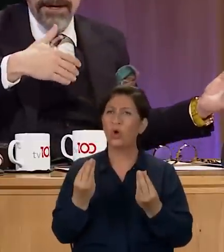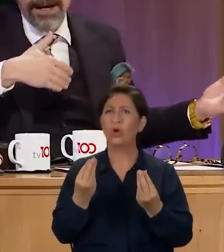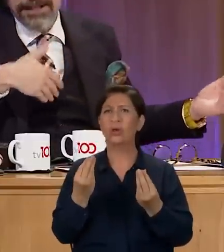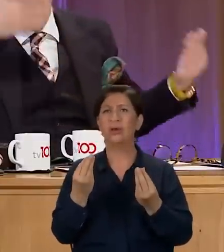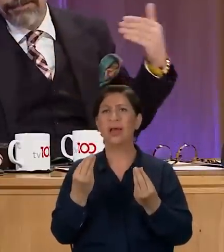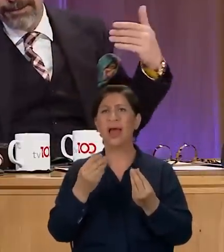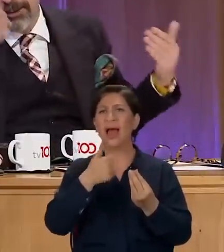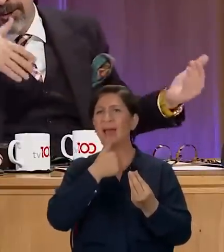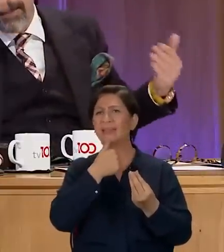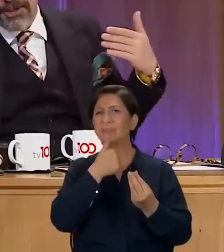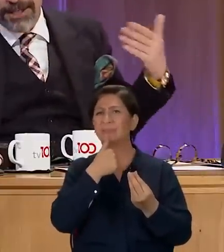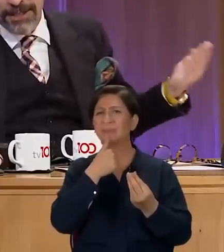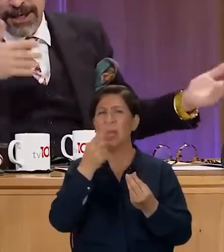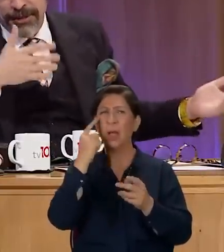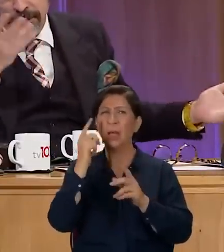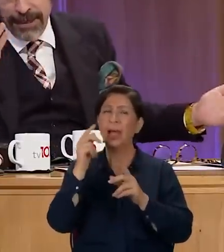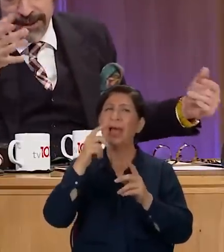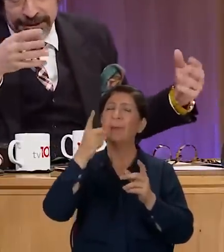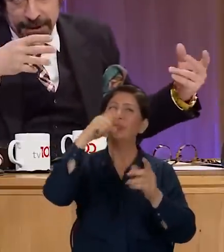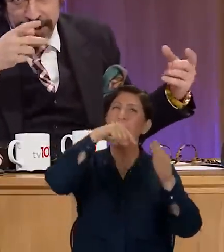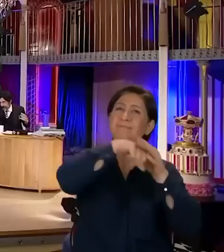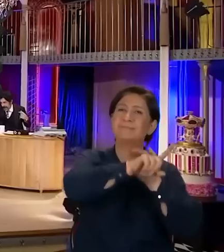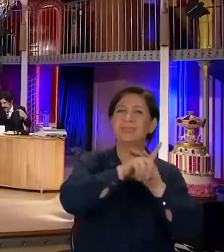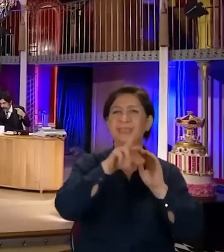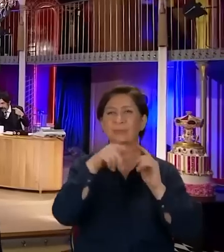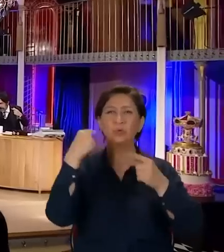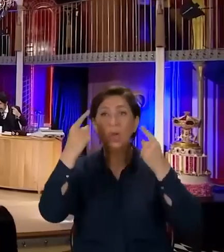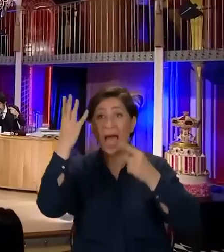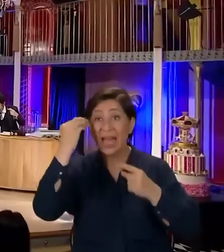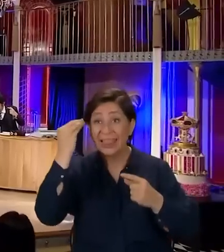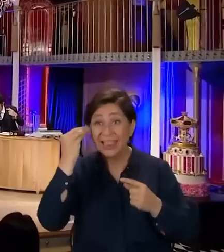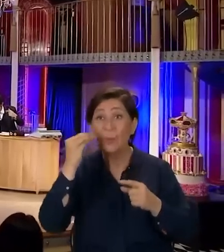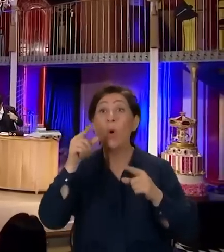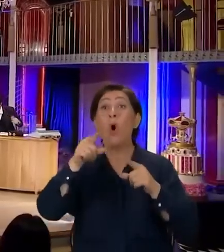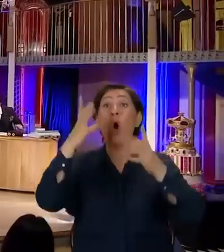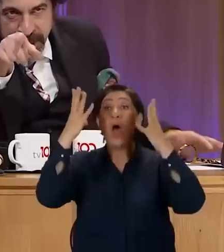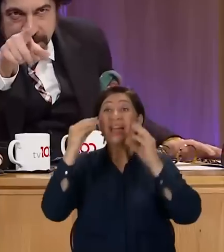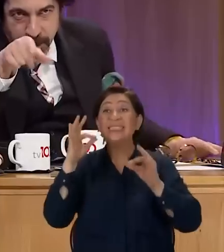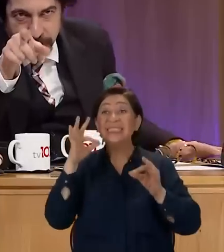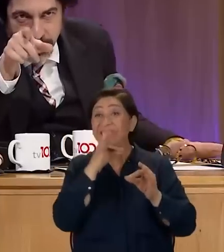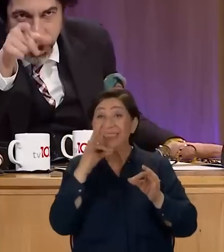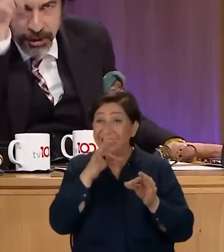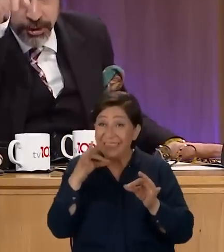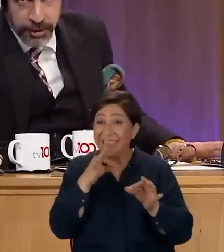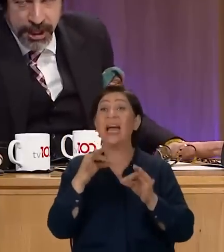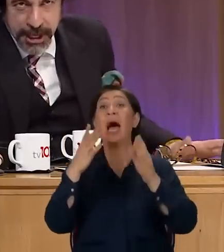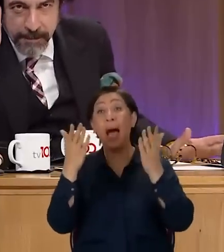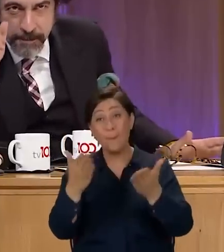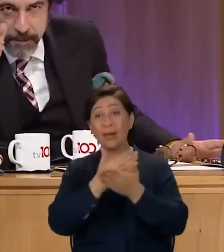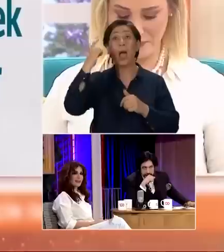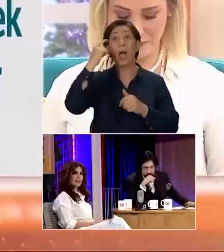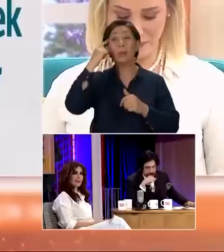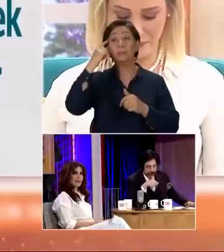efendim adam gözü başkasını arıyor falan gibi ben anladım. Tam öyle anlıyordum. Öyle gibi oluyor.